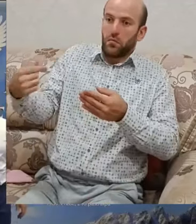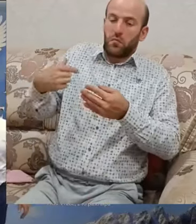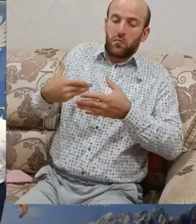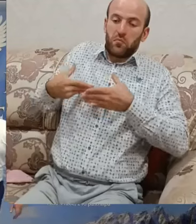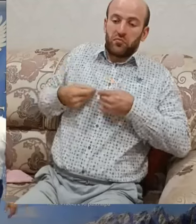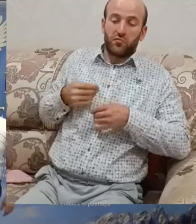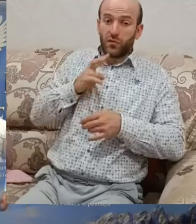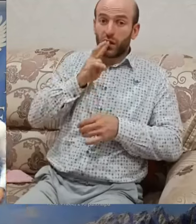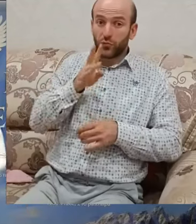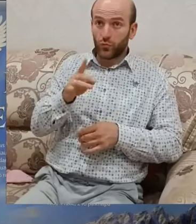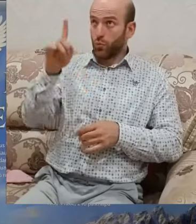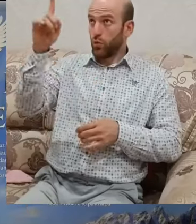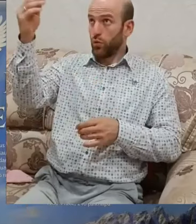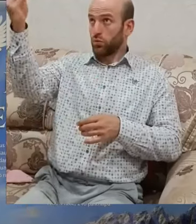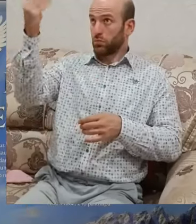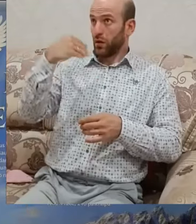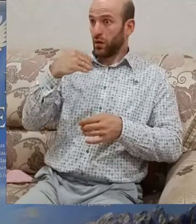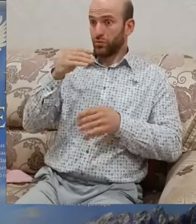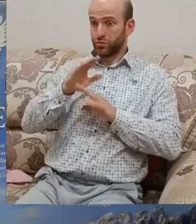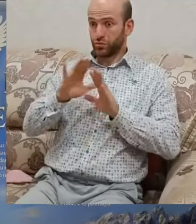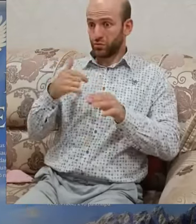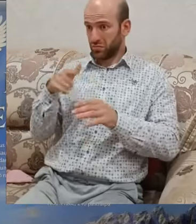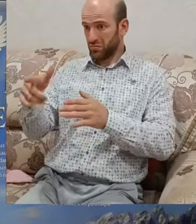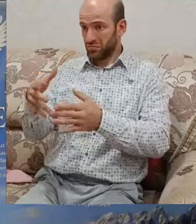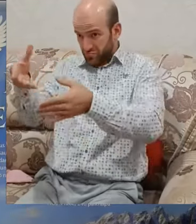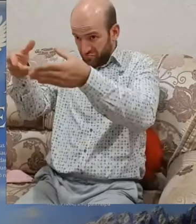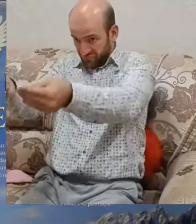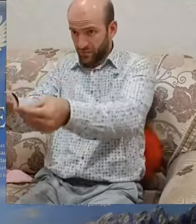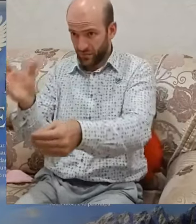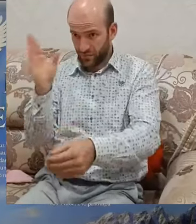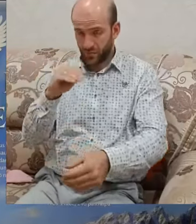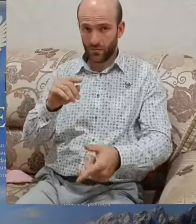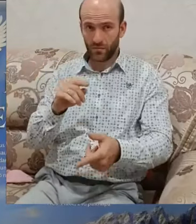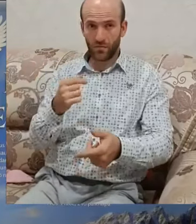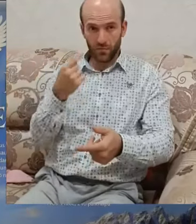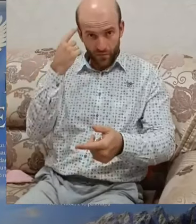руки. Man patinka toks tikėjimas. Мне нравится такая вера.